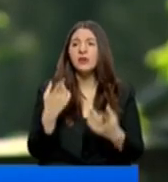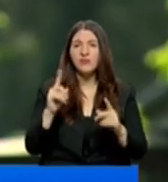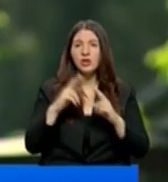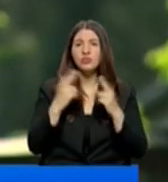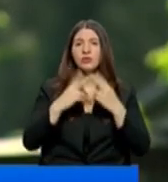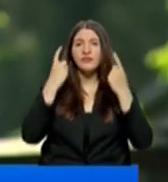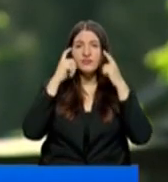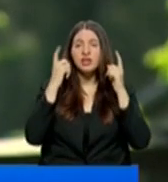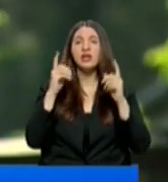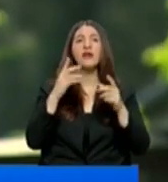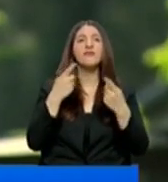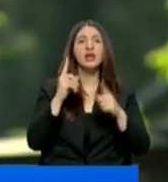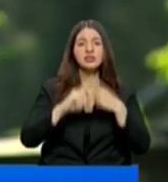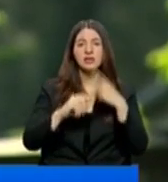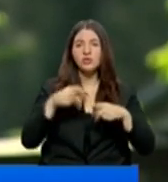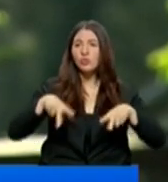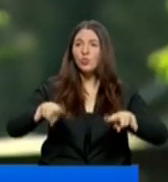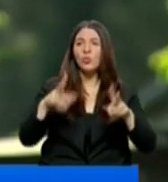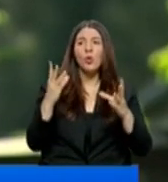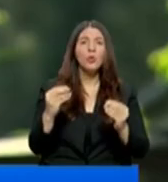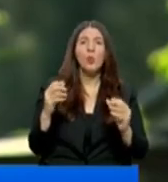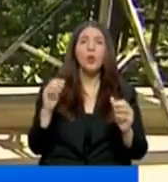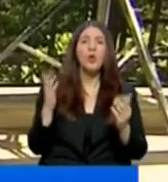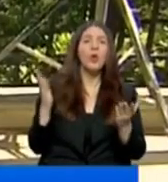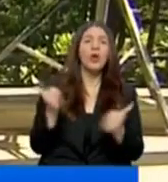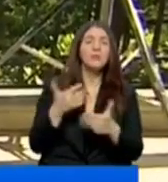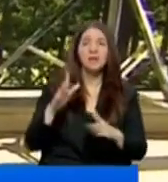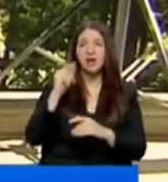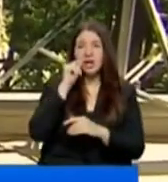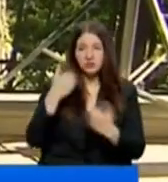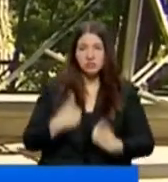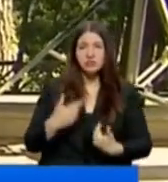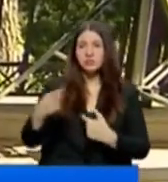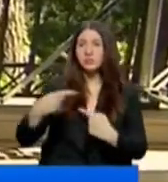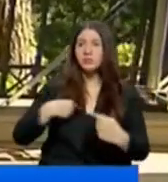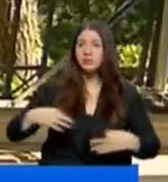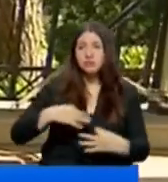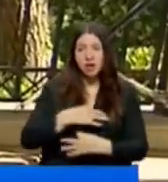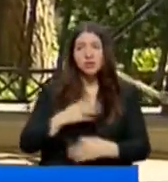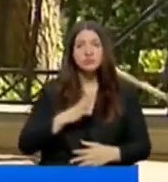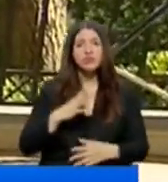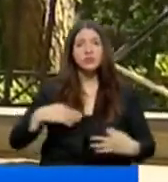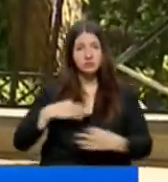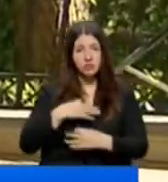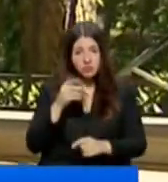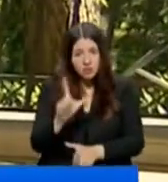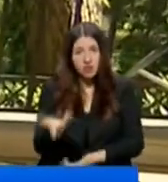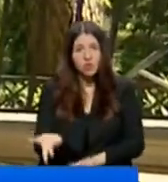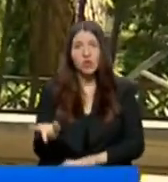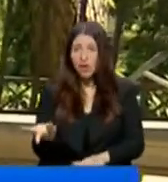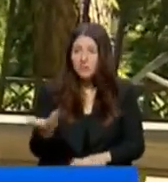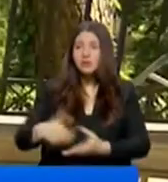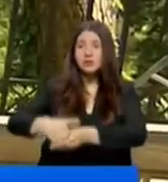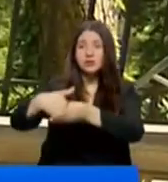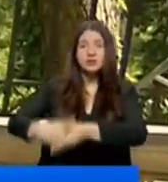dünya görüşlerine, farklı siyasi kulvarlarda olmamıza karşın insanız. Birbirimize saygılıyız. Saygılı olmak zorundayız.